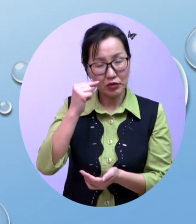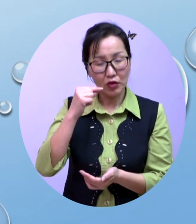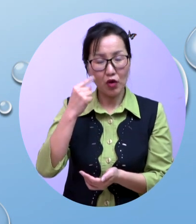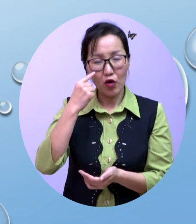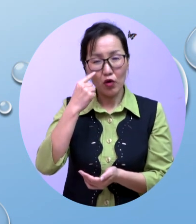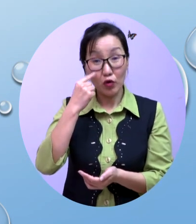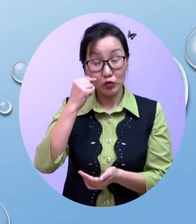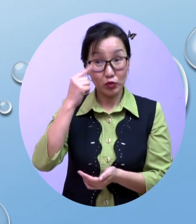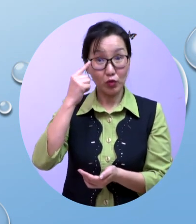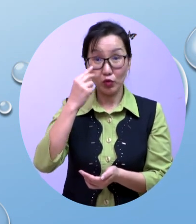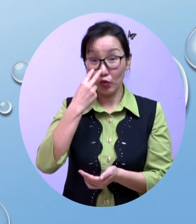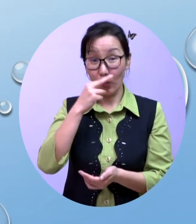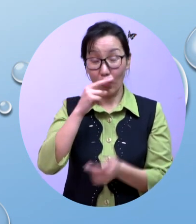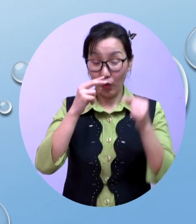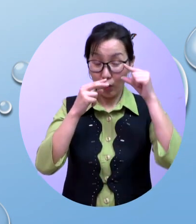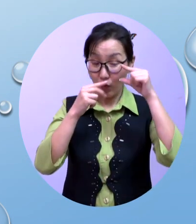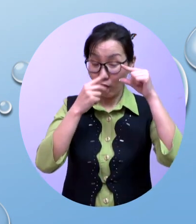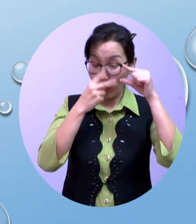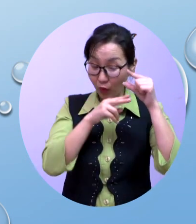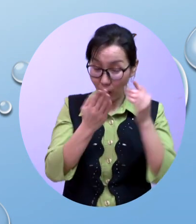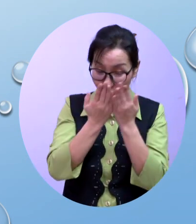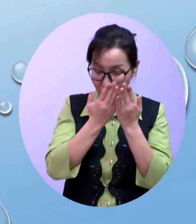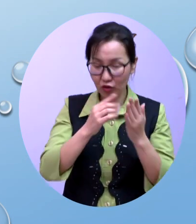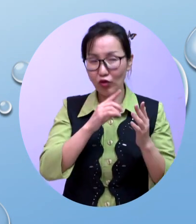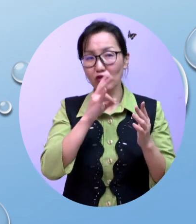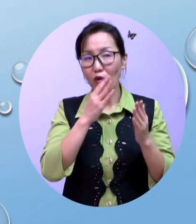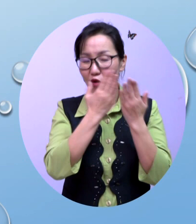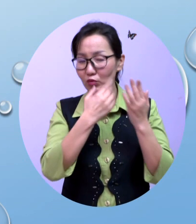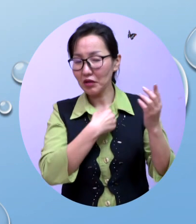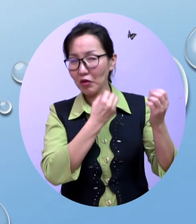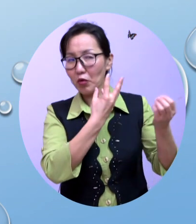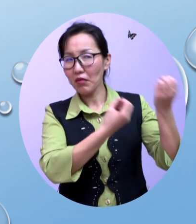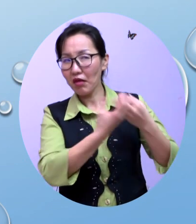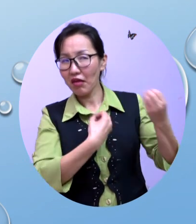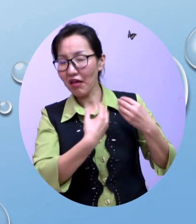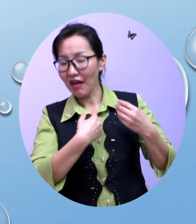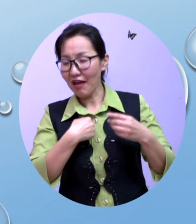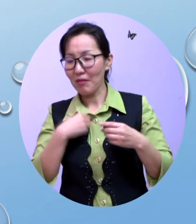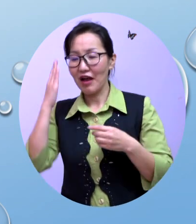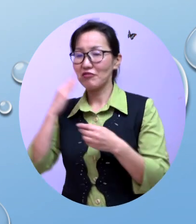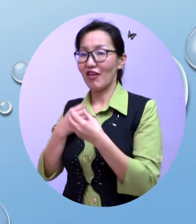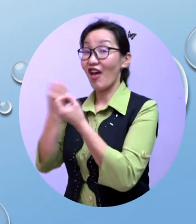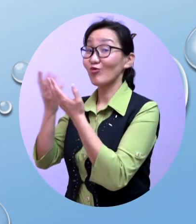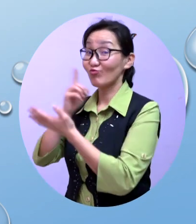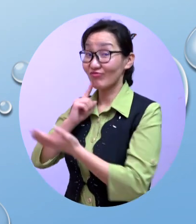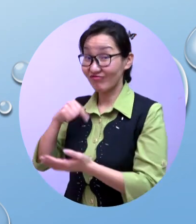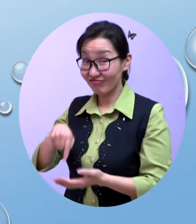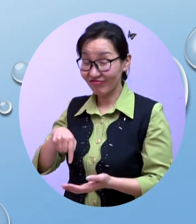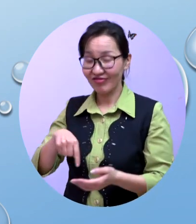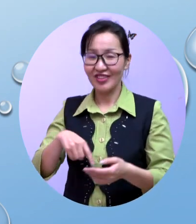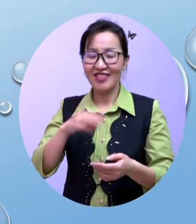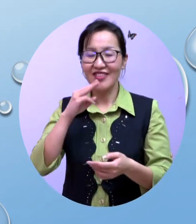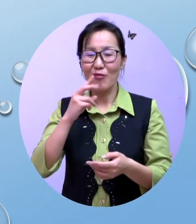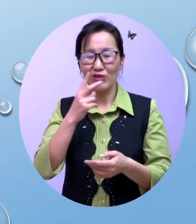нь нүдэрээ төвөггүй харж, ном сонин уншин уншсан сонин хачнаа аав ээж хоёртой нь ярих дуртай.